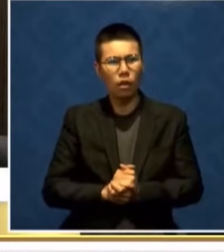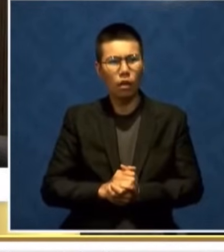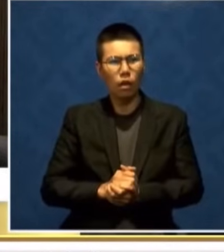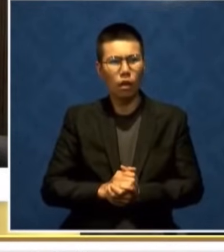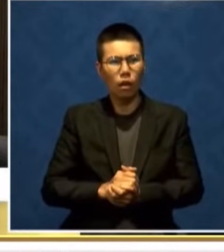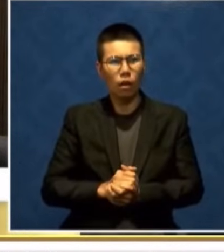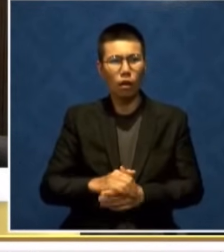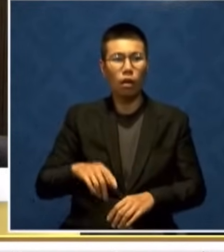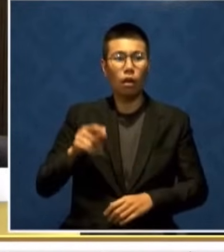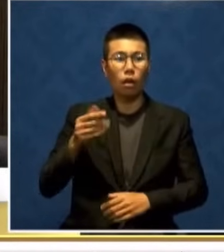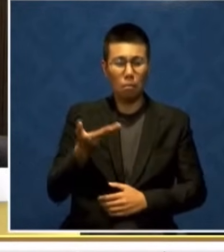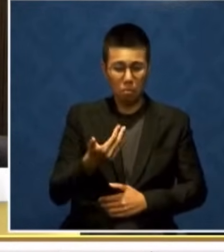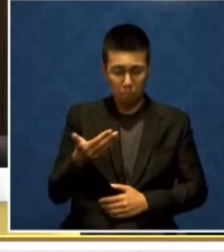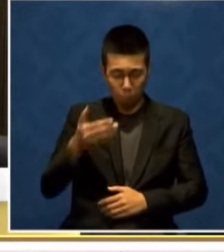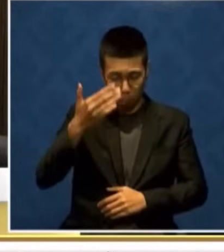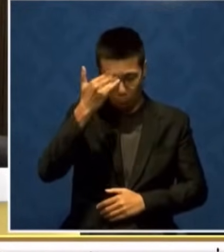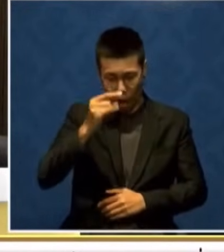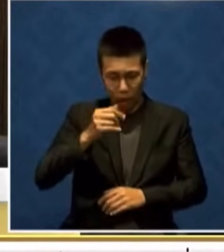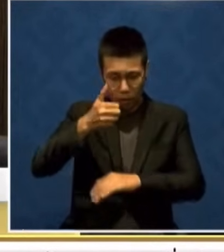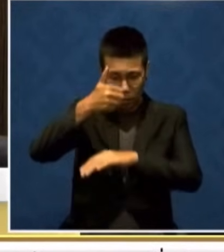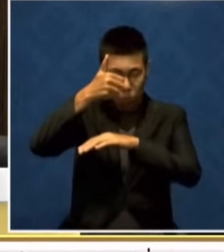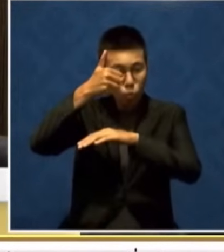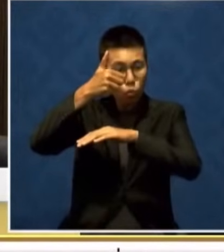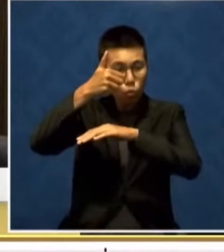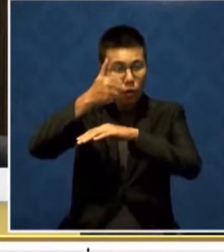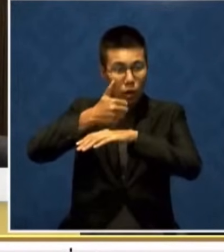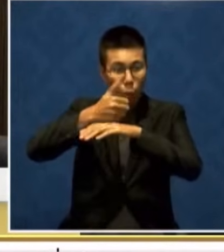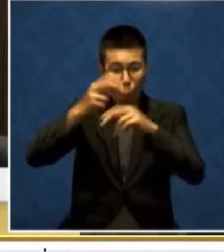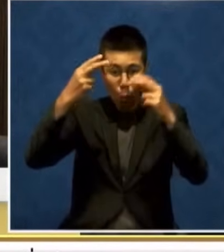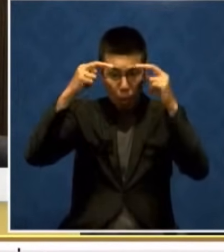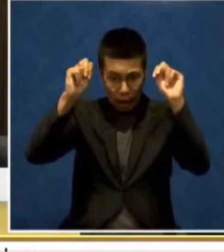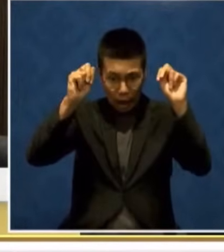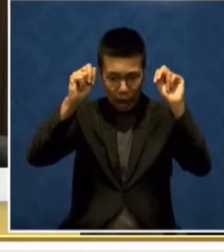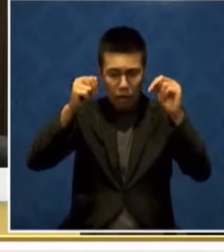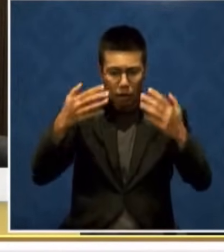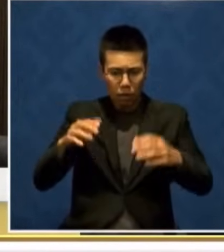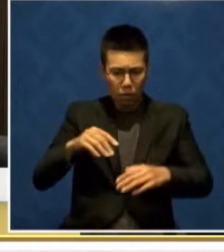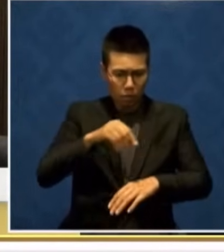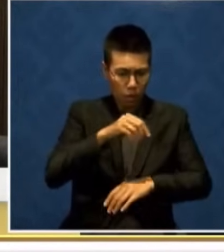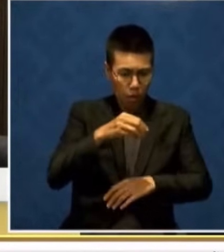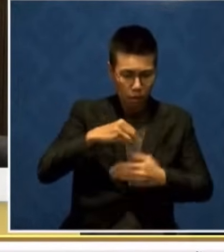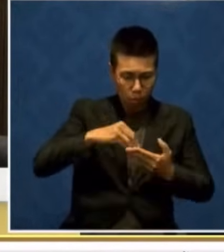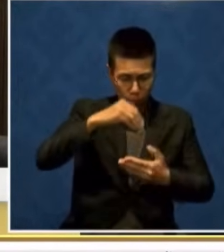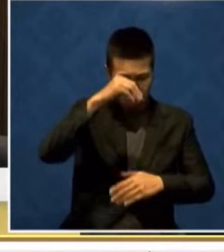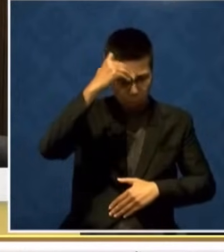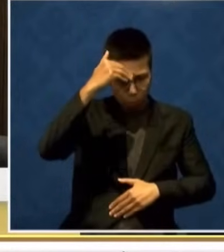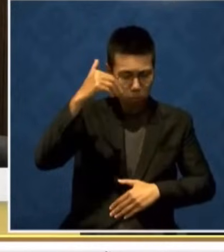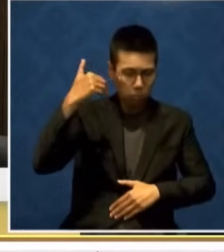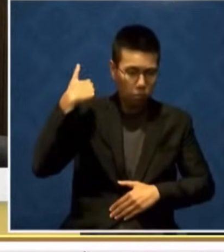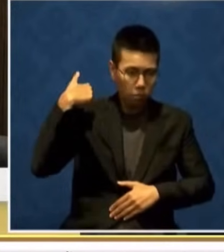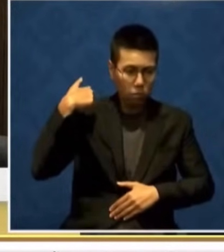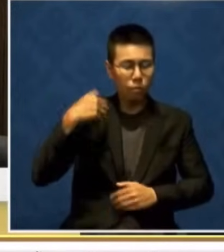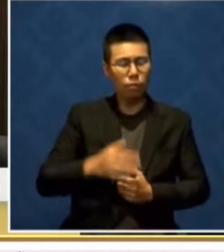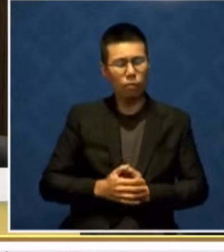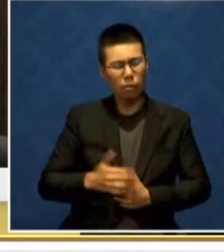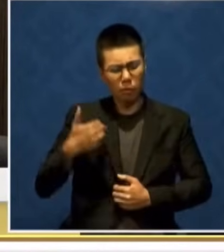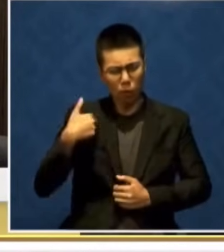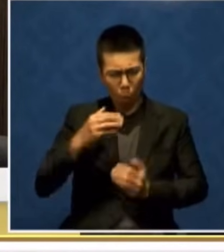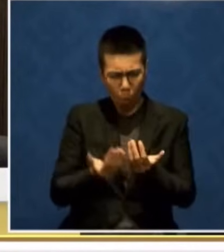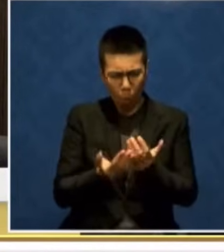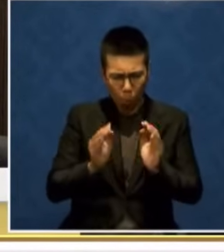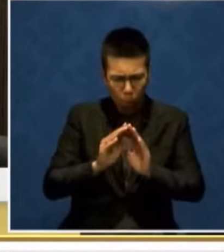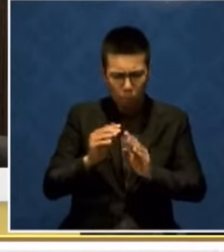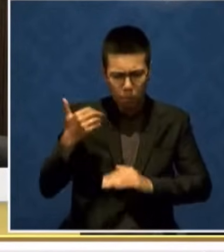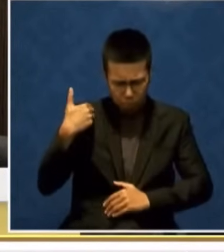บัญชาของท่านถึง 200,000กว่าคนเชียวเหรอครับยังไม่นับว่าครอบครัวของเขาอีกตั้งเท่า